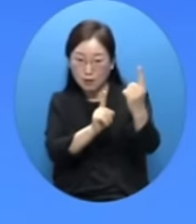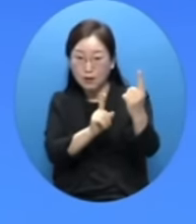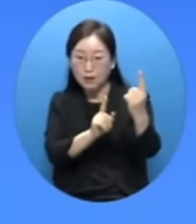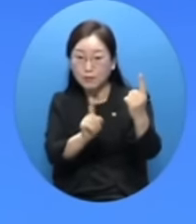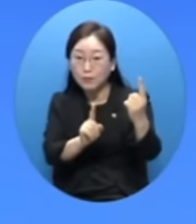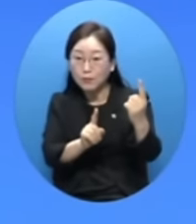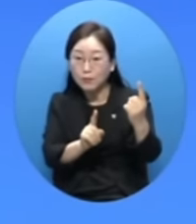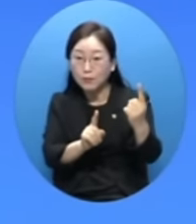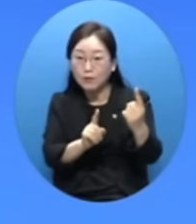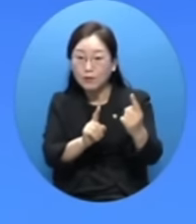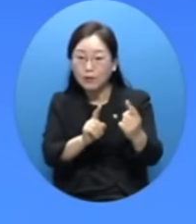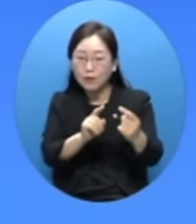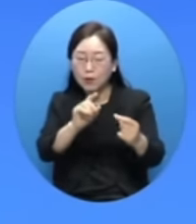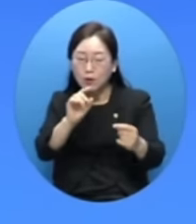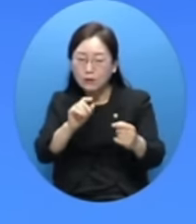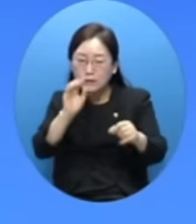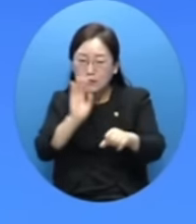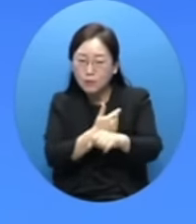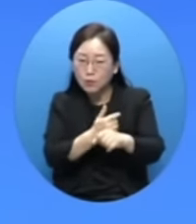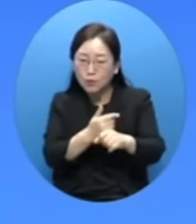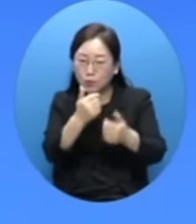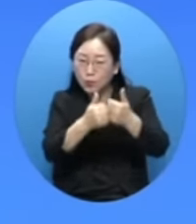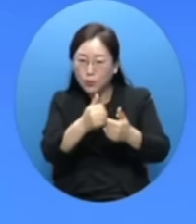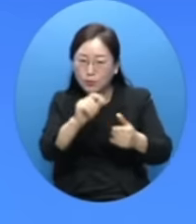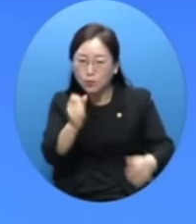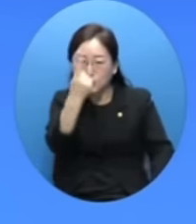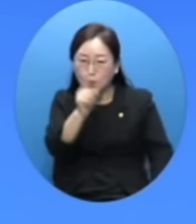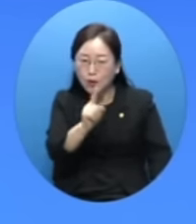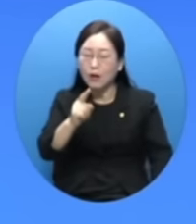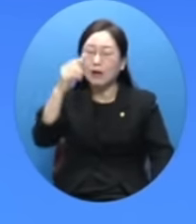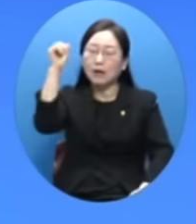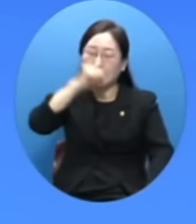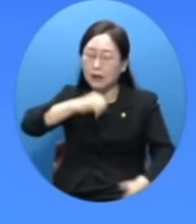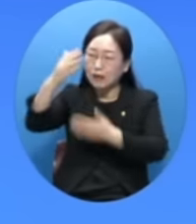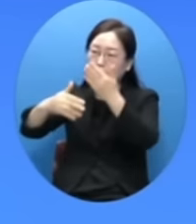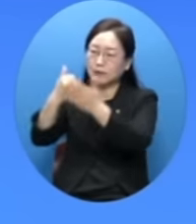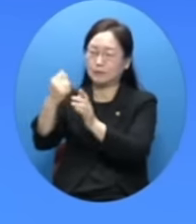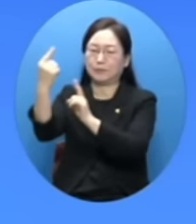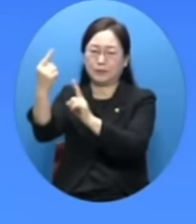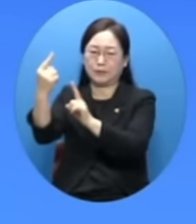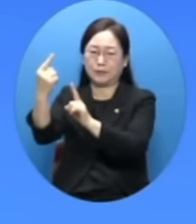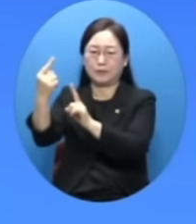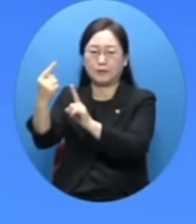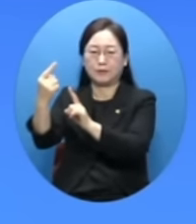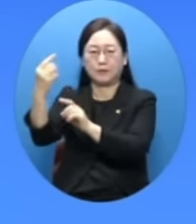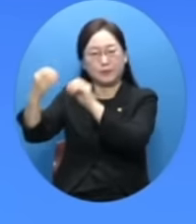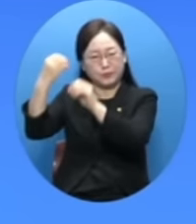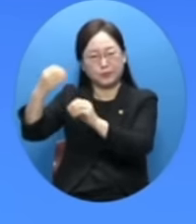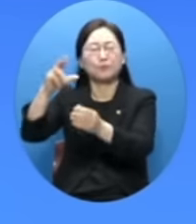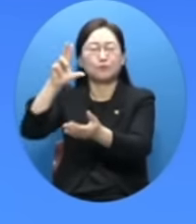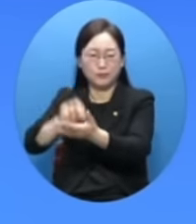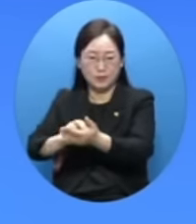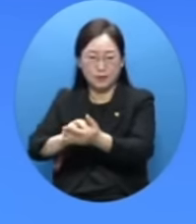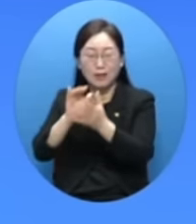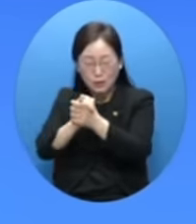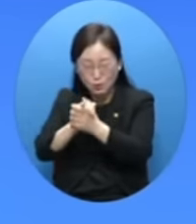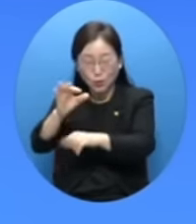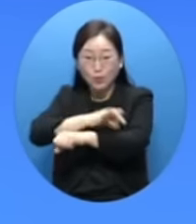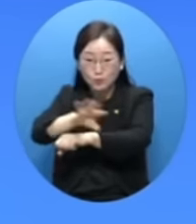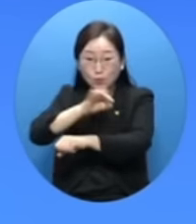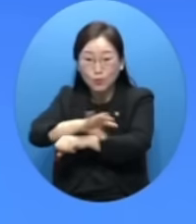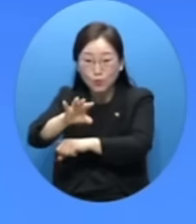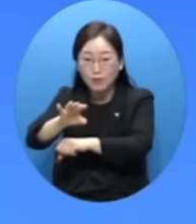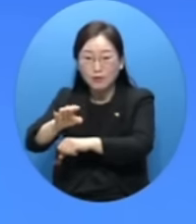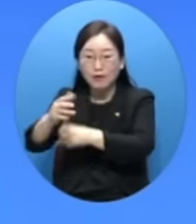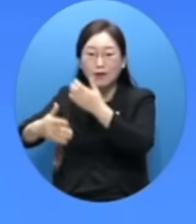그 원인 가운데는 내가 하나님 앞에 바로 서지 못하는 것이 문제입니다. 무엇보다도 기도 생활을 소홀히 하고